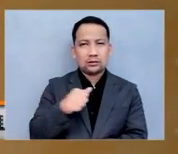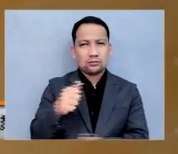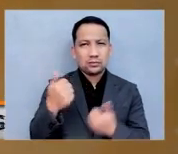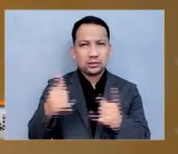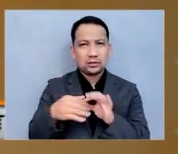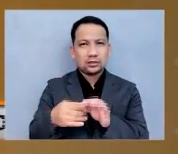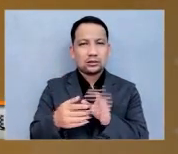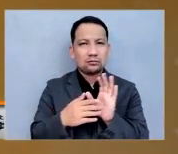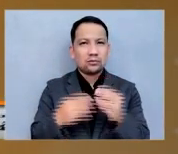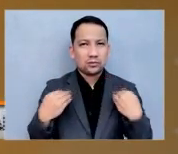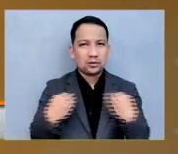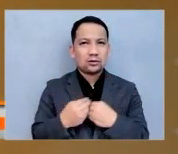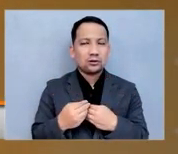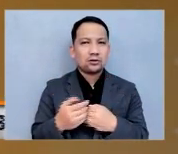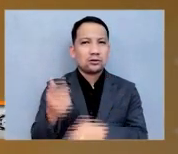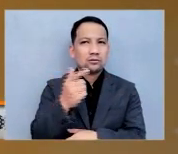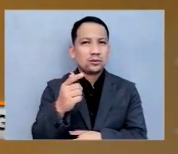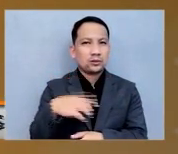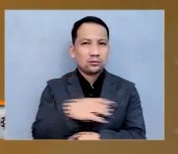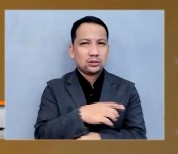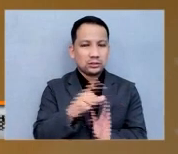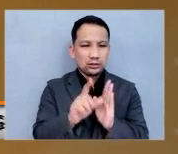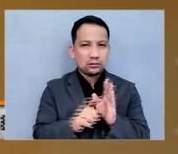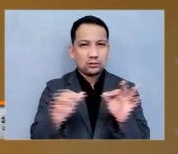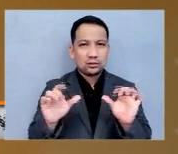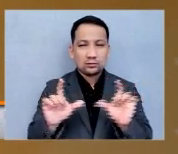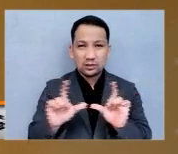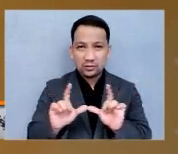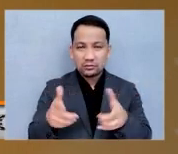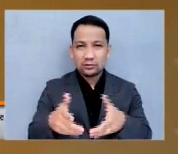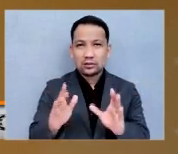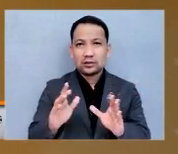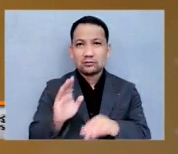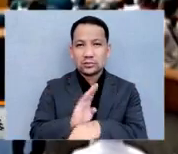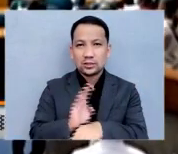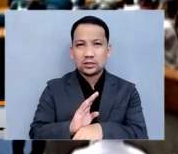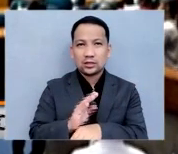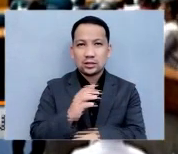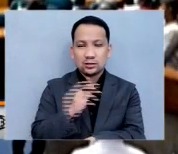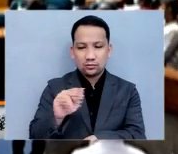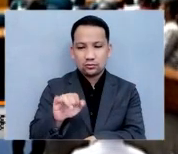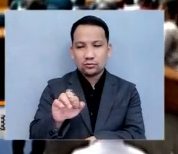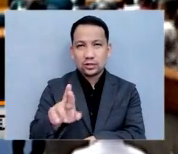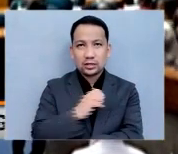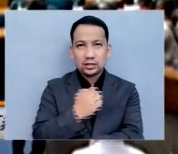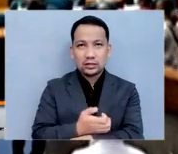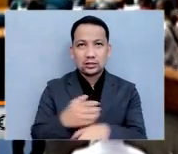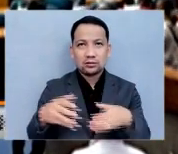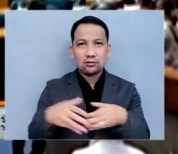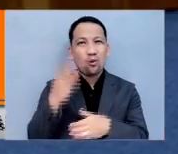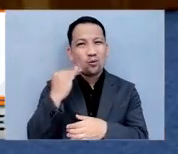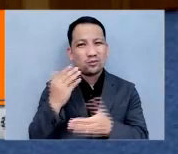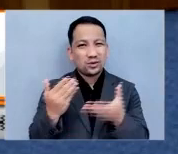and Amusement at miyembro ng House Committee on Legislative Franchises at ng Committee on Nuclear Energy. Ang panibagong parusa ay dahil